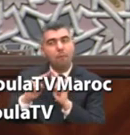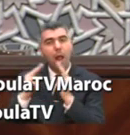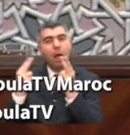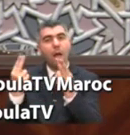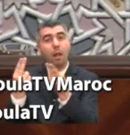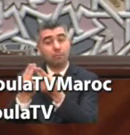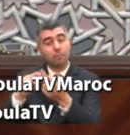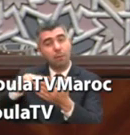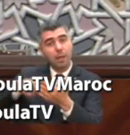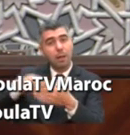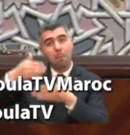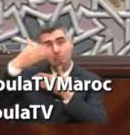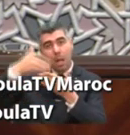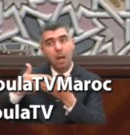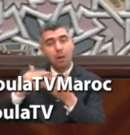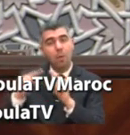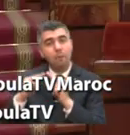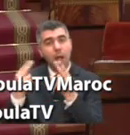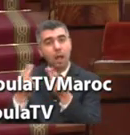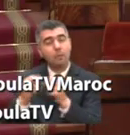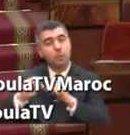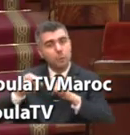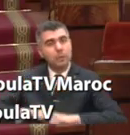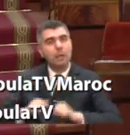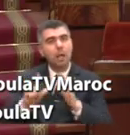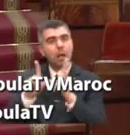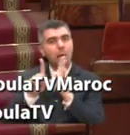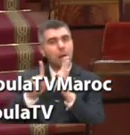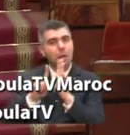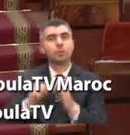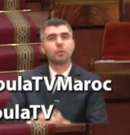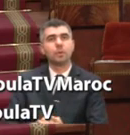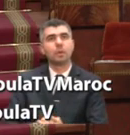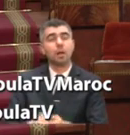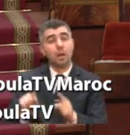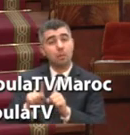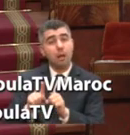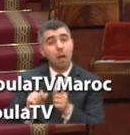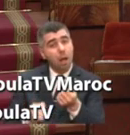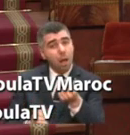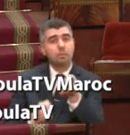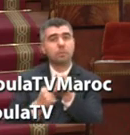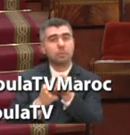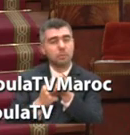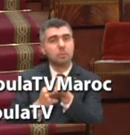بلادنا. أننا خصنا نفعلوا هذا القانون لأنه من شأنه الرفع